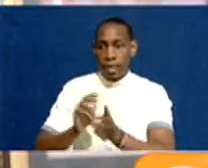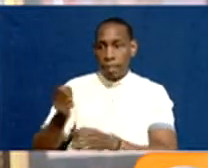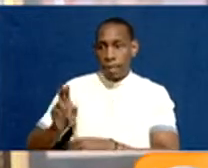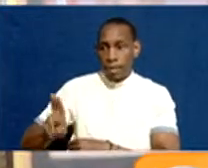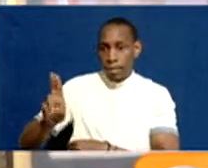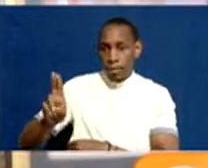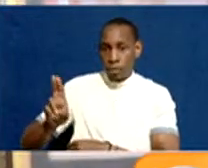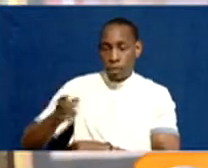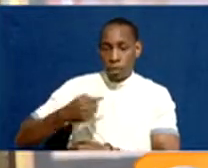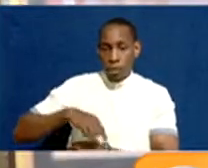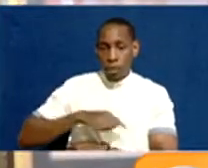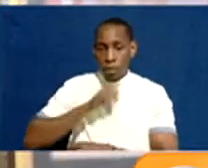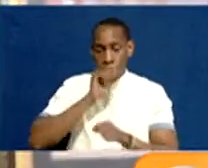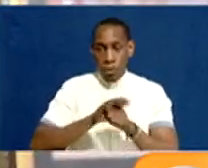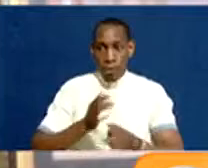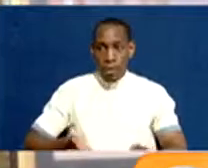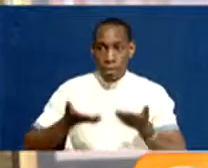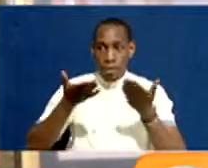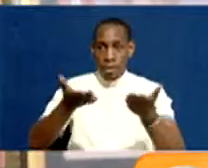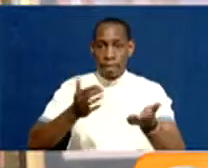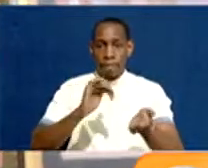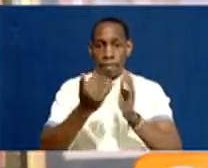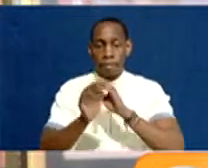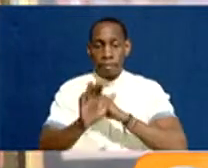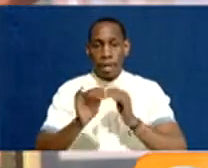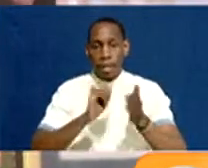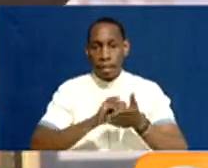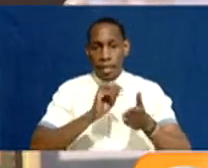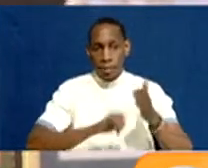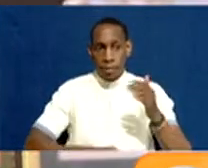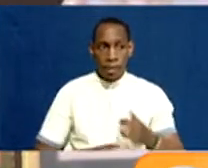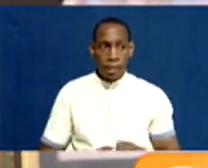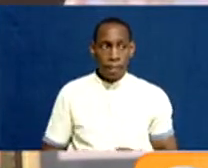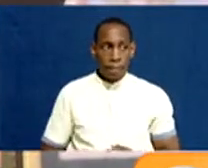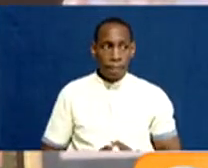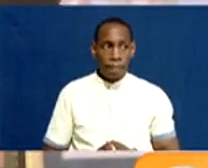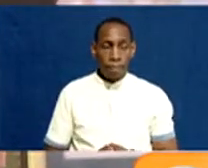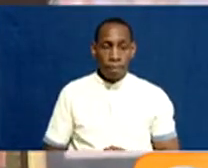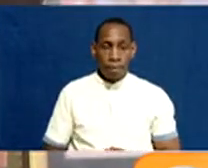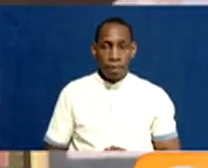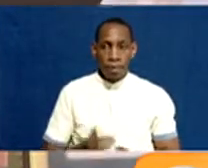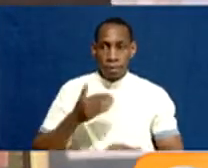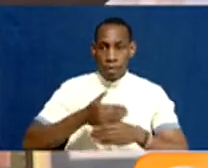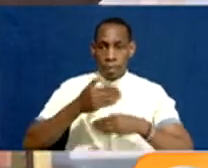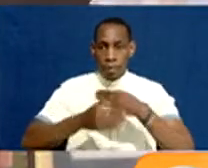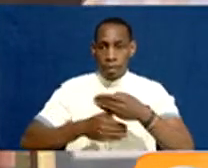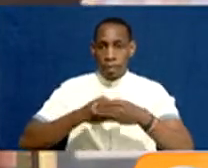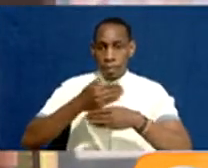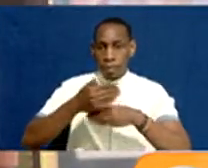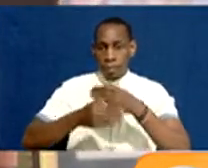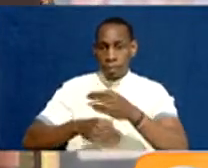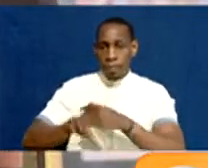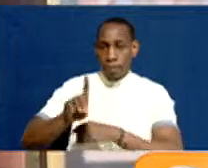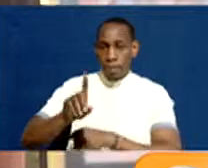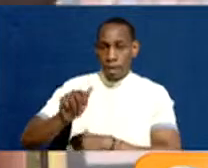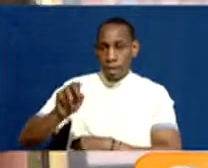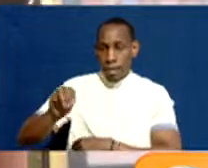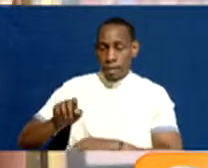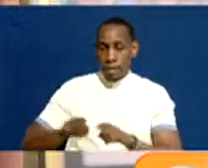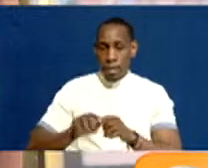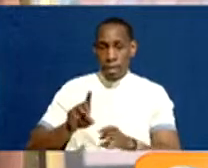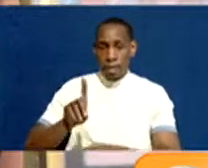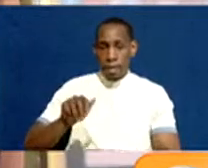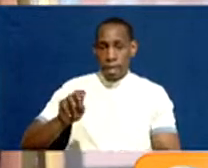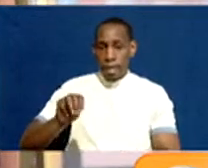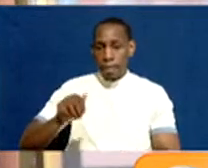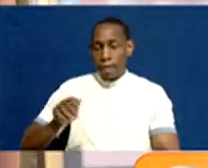na tumetoa ahadi kwenu ya kwamba tutajenga hii damu na damu zingine